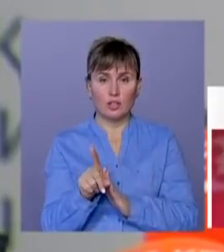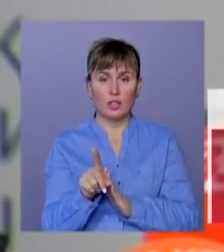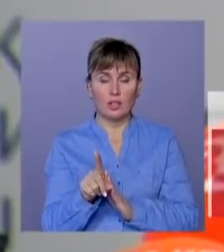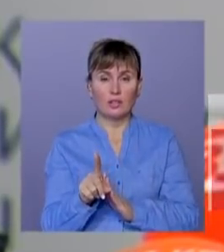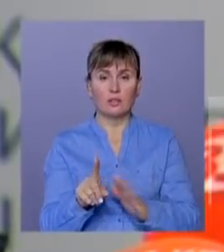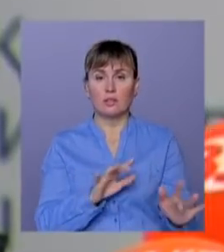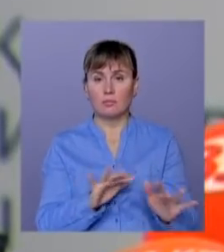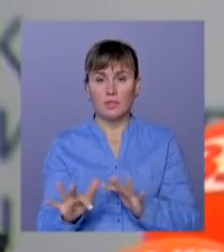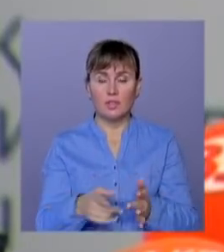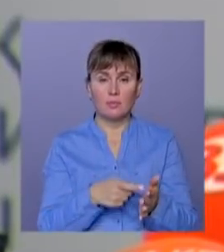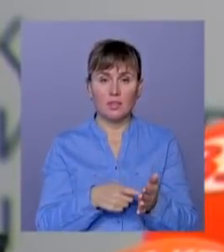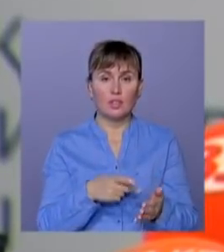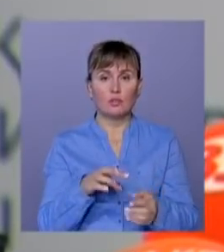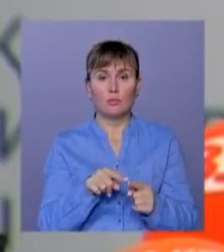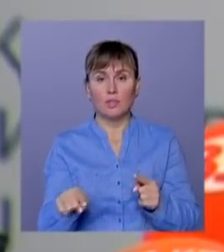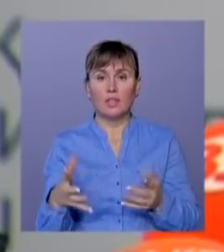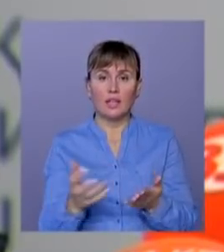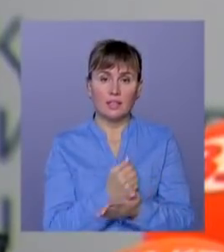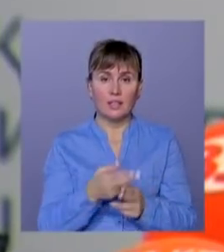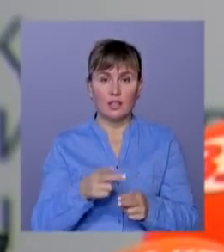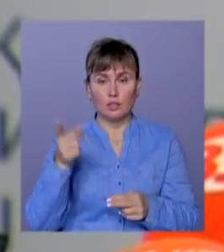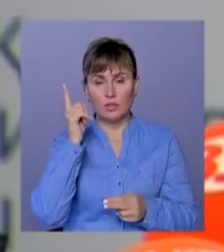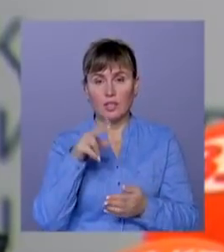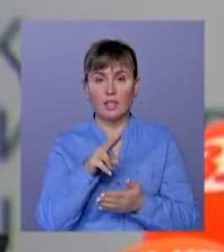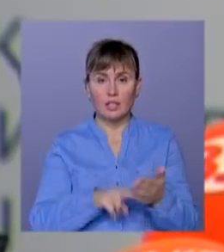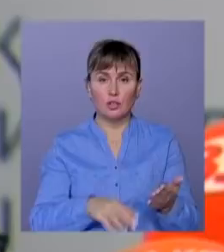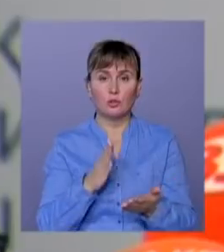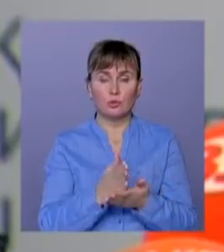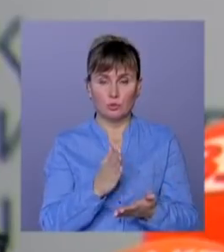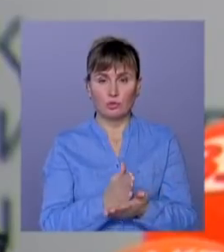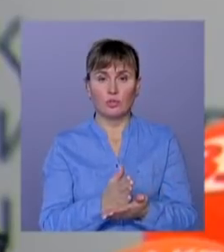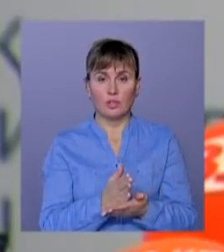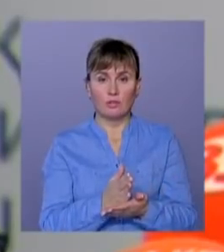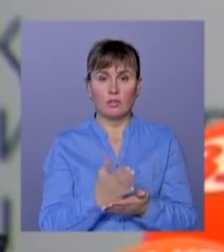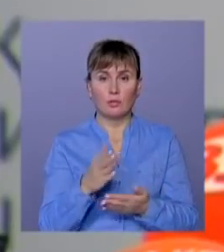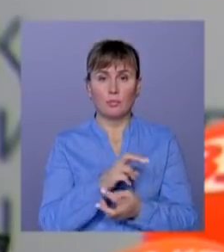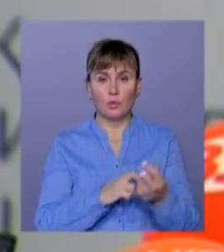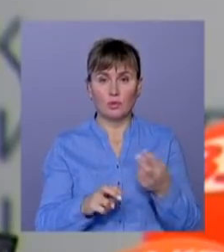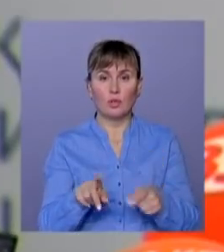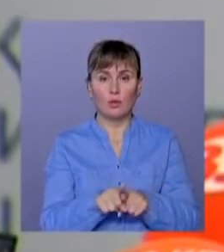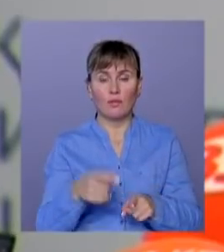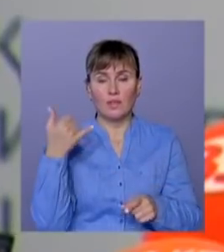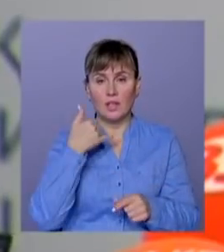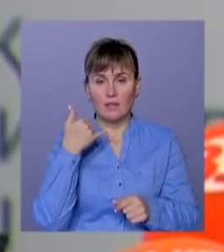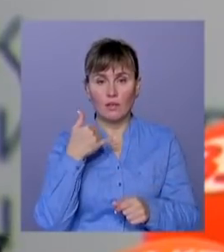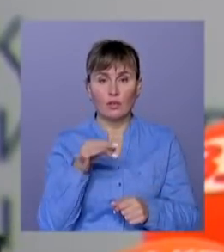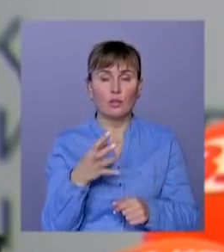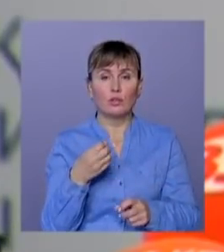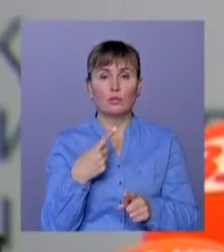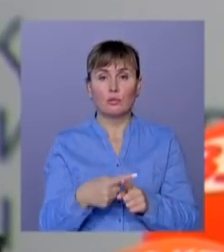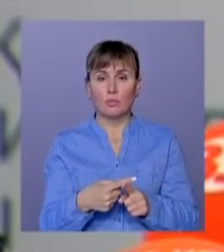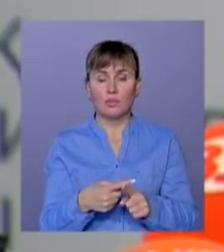следственные мероприятия для того, чтобы найти этот телефон. Вот регистрация, она существенно облегчит им поиск такого телефона. Кроме того,